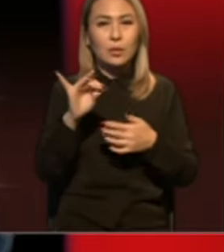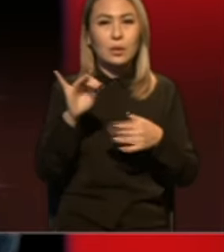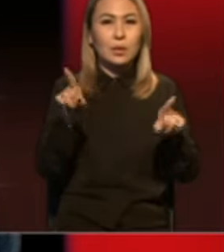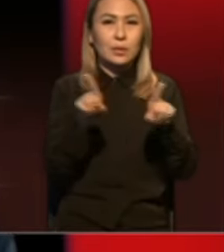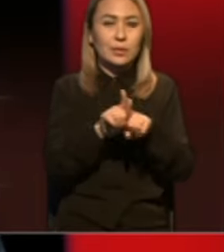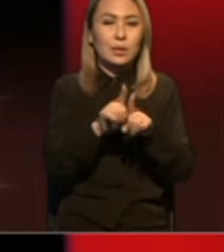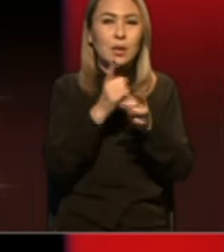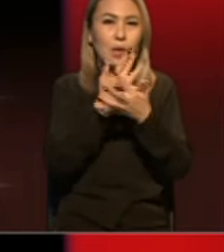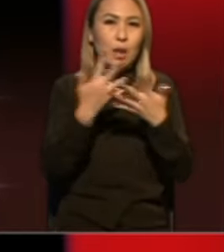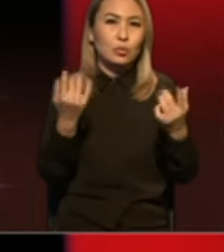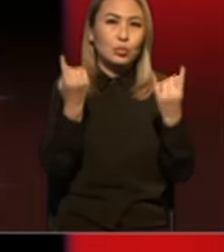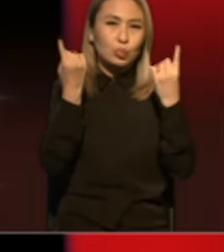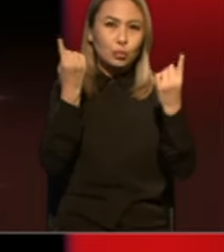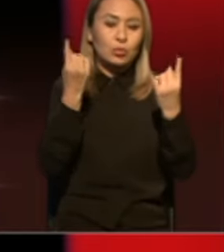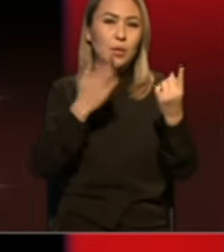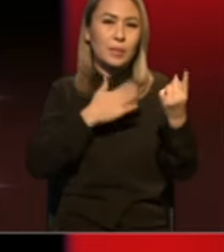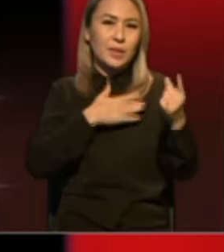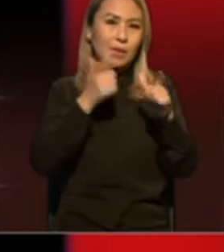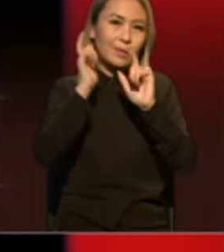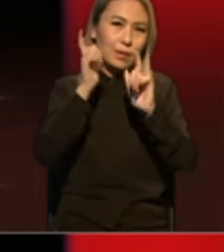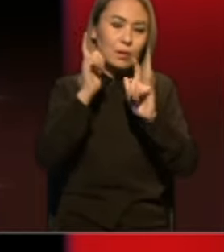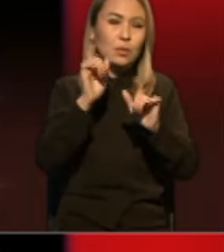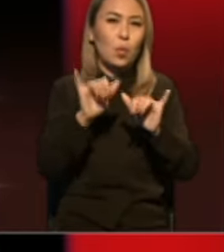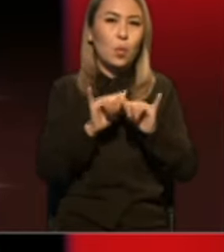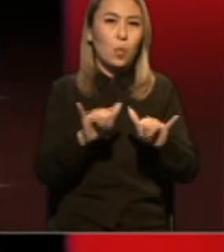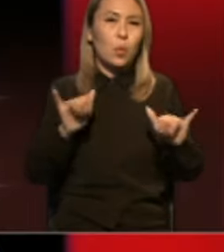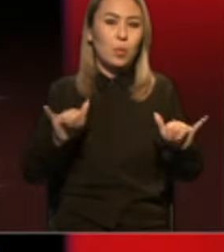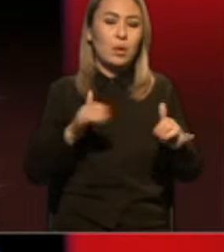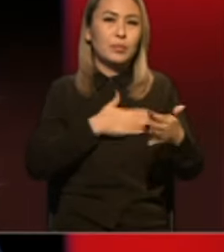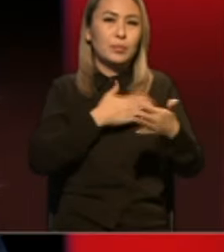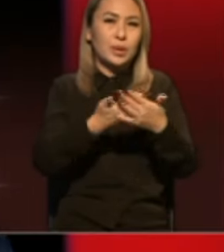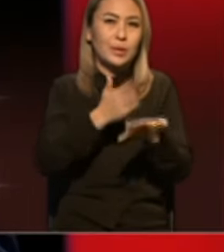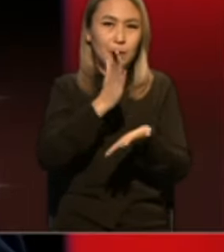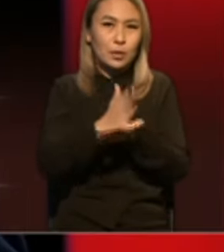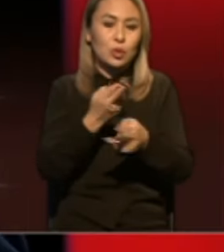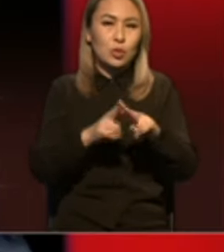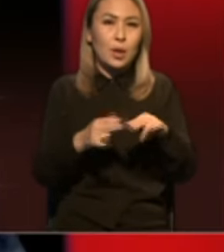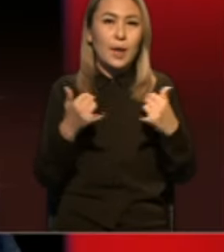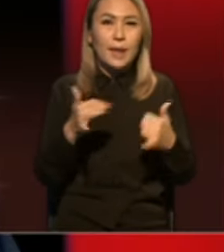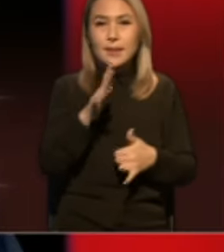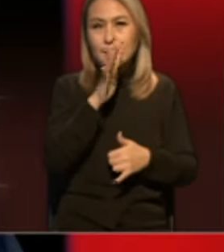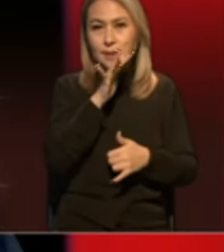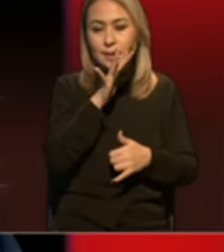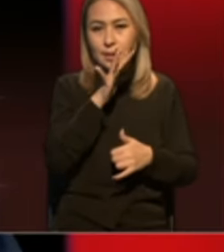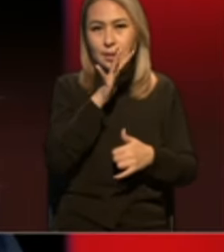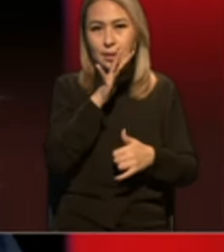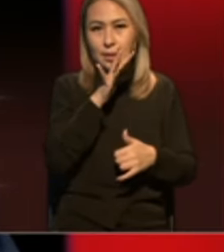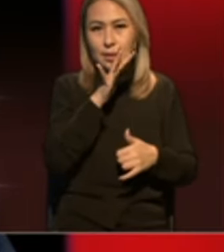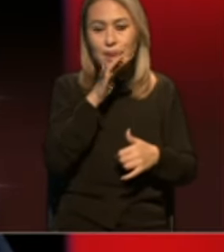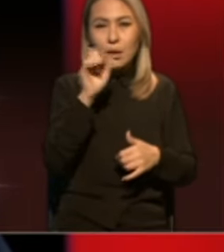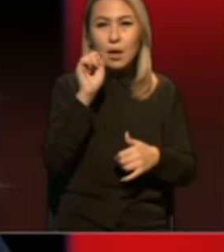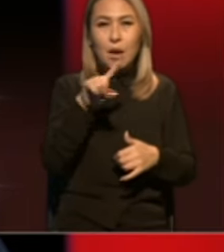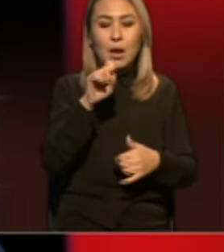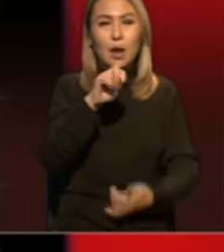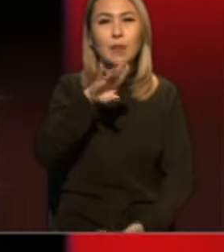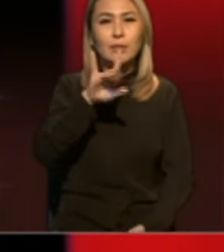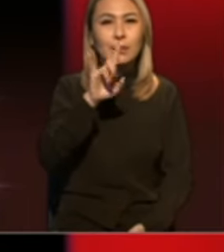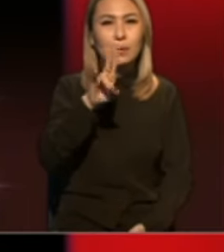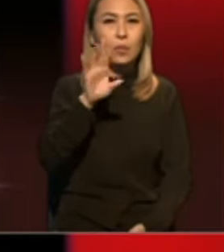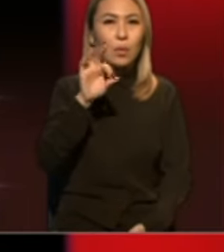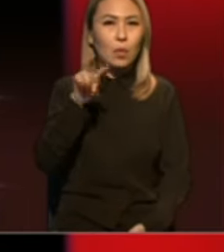мысалы үлкен біздің транзиттік әлеуетін арттыруға мүмкіндік септігін тигізеді. Соның кейін қазіргі кезде мысалы қазір Алтынкөл,